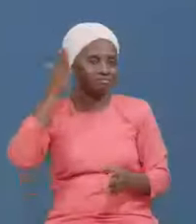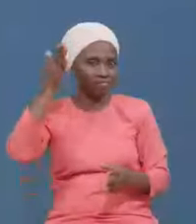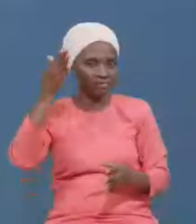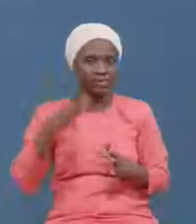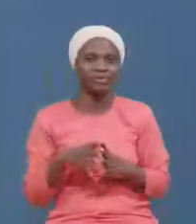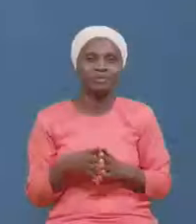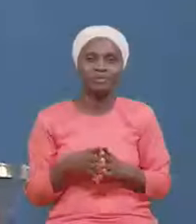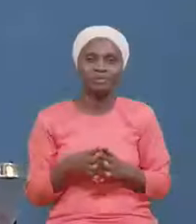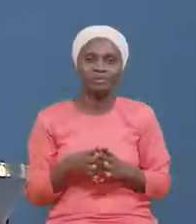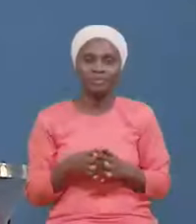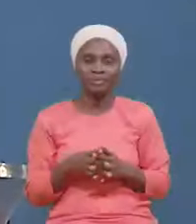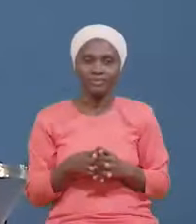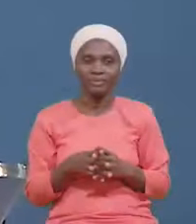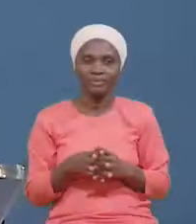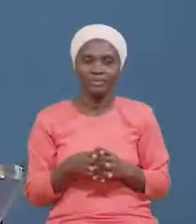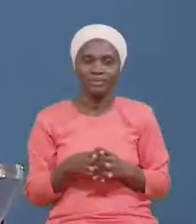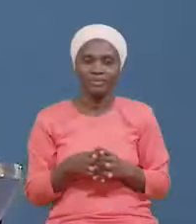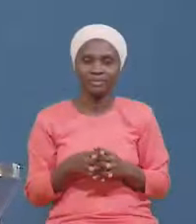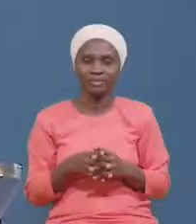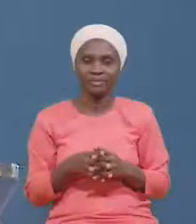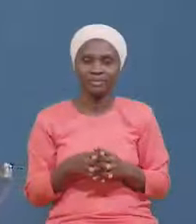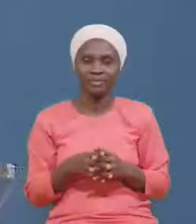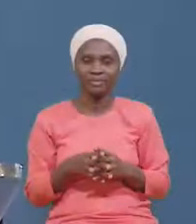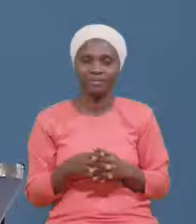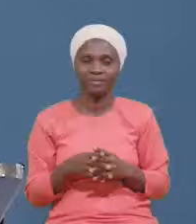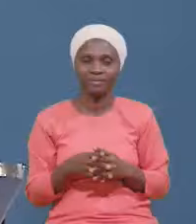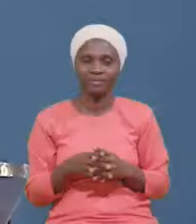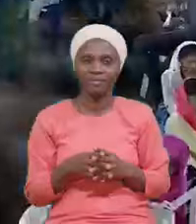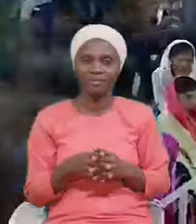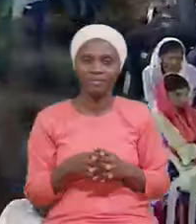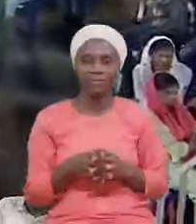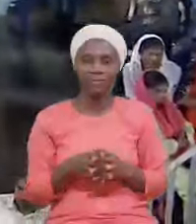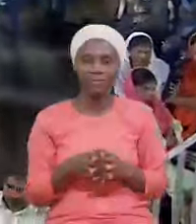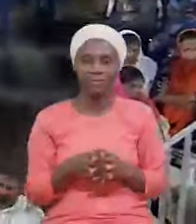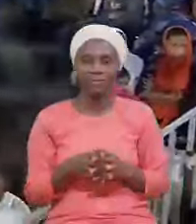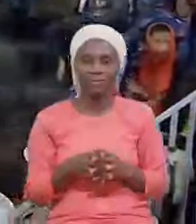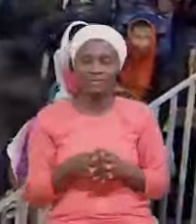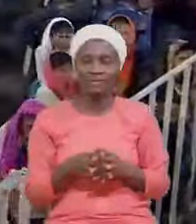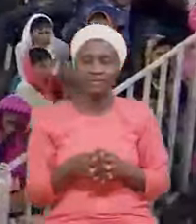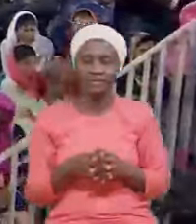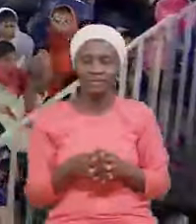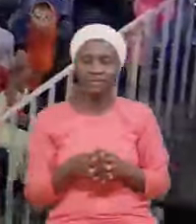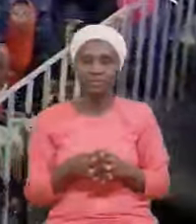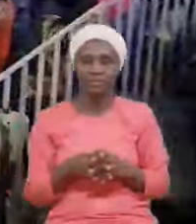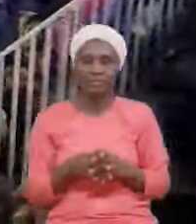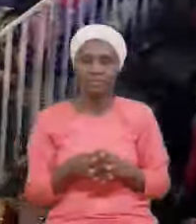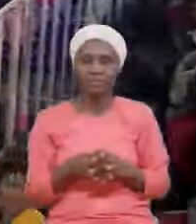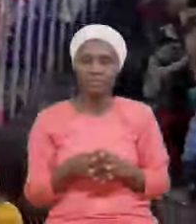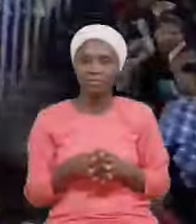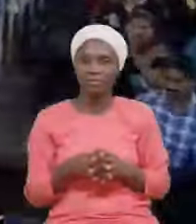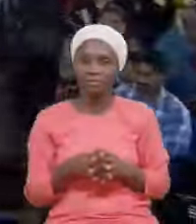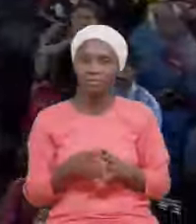విడుదలిచ్చిన వాడు వర్తమానములో విడుదలిస్తున్న వాడు భవిష్యత్తులో కూడా విడుదలివ్వగలడు. చేతులు పైకి చాపి చప్పడగొడుతూ దేవునికి మహిమ